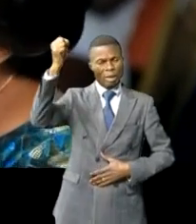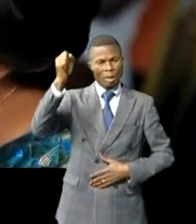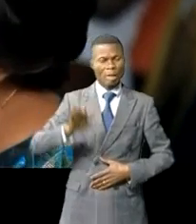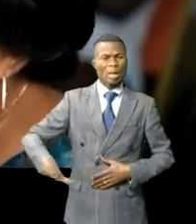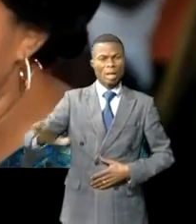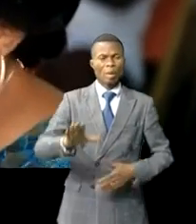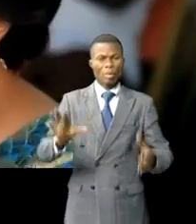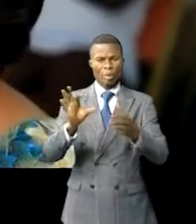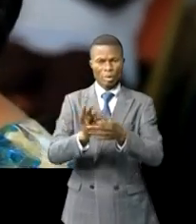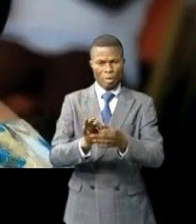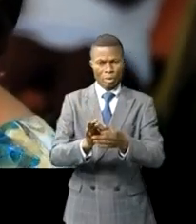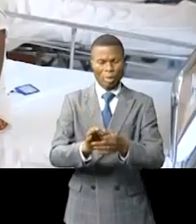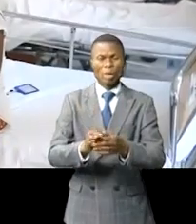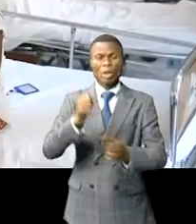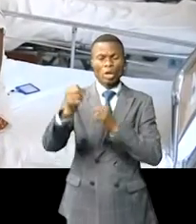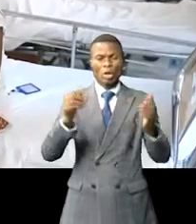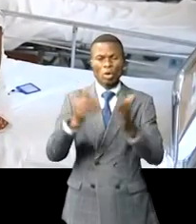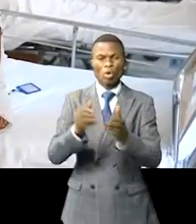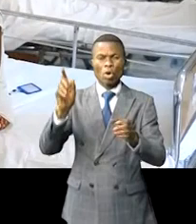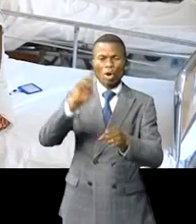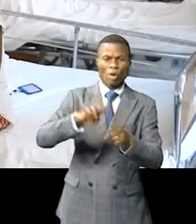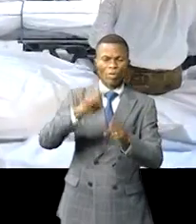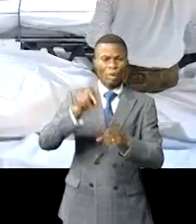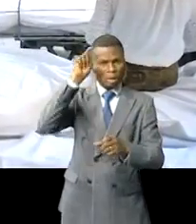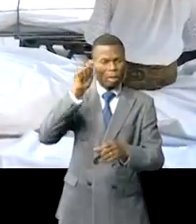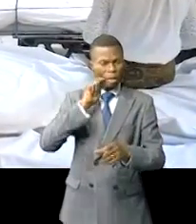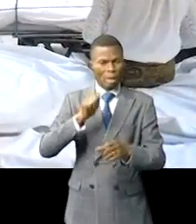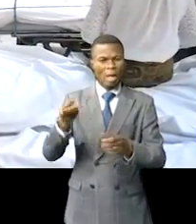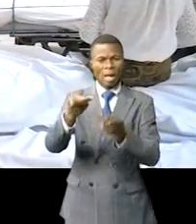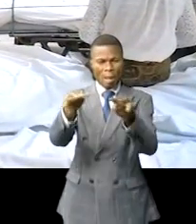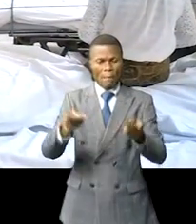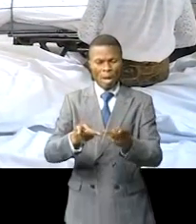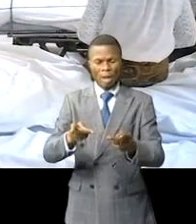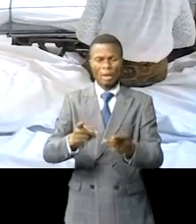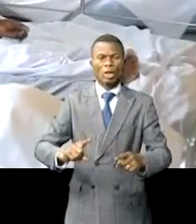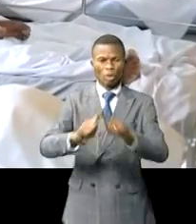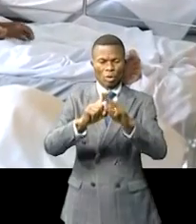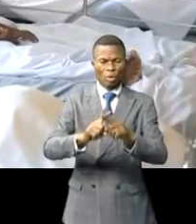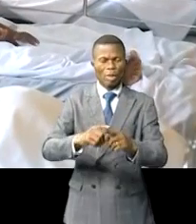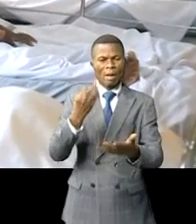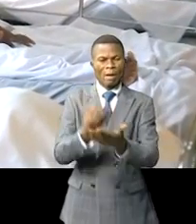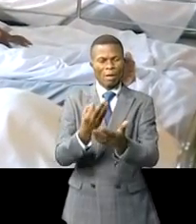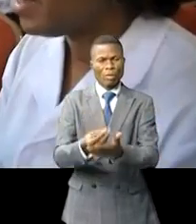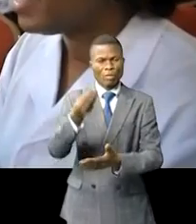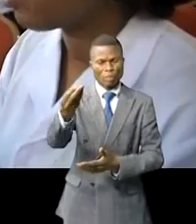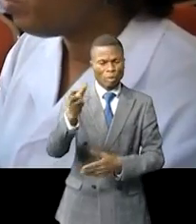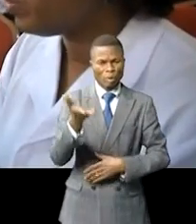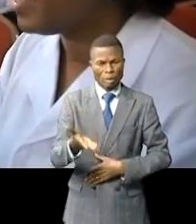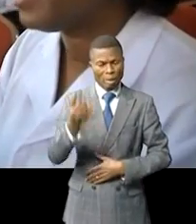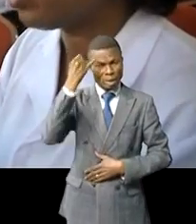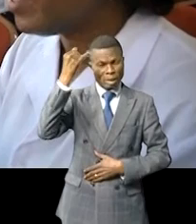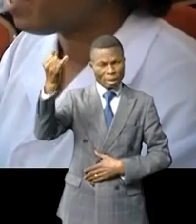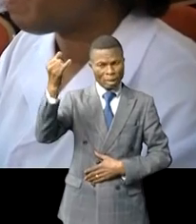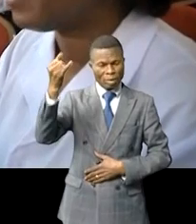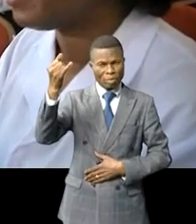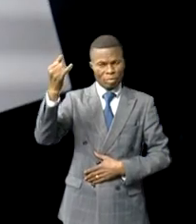Unies dans la lutte contre les violences sexuelles en zone de conflit, a pensé à un fonds national de soutien aux victimes de ces crimes odieux, une initiative